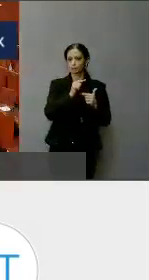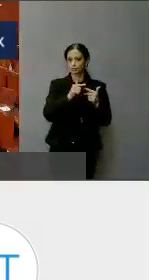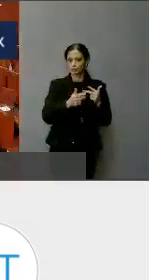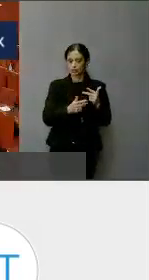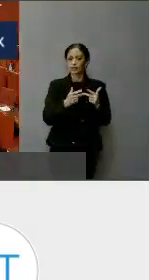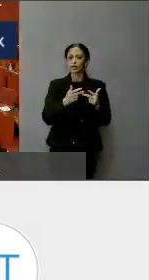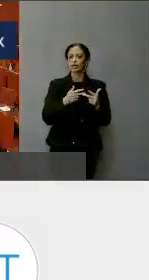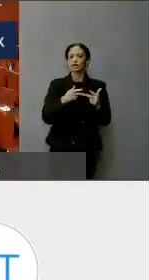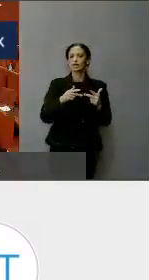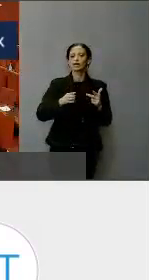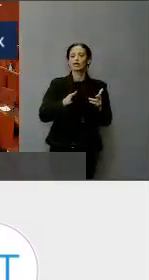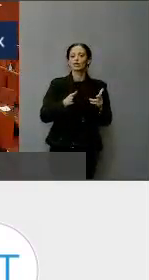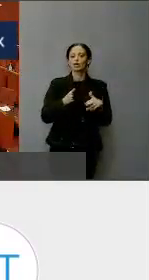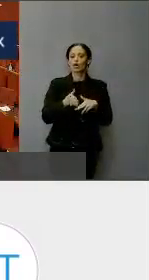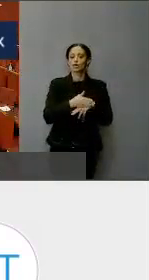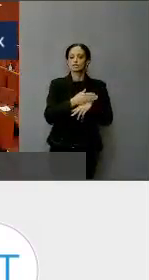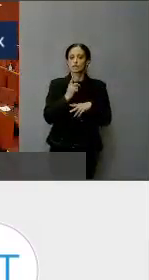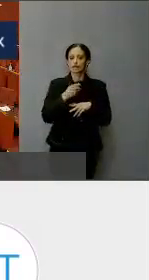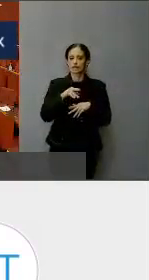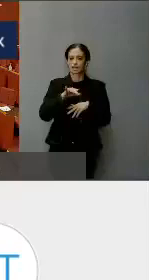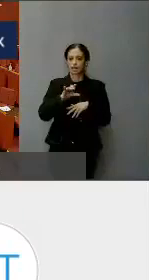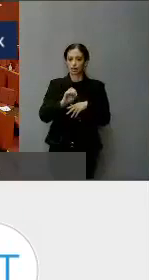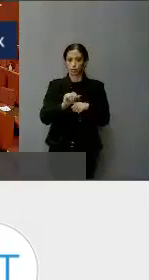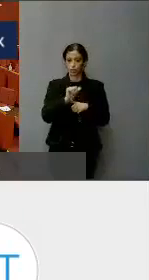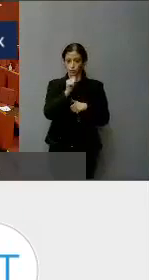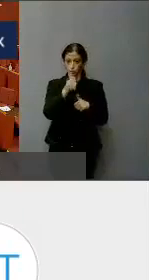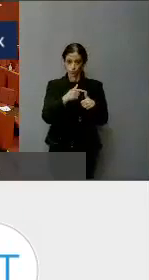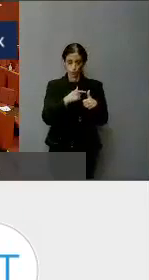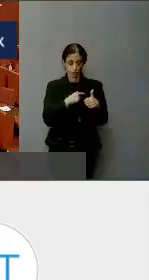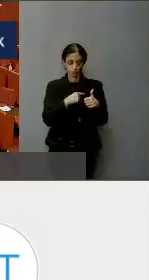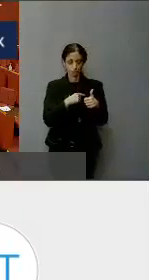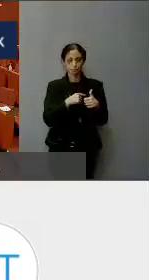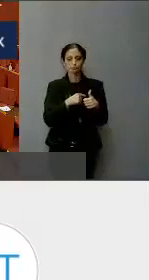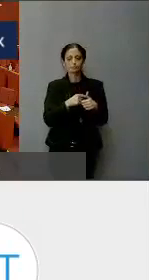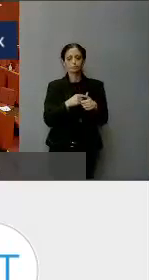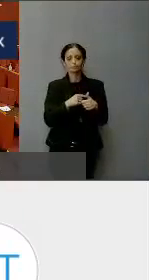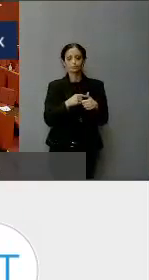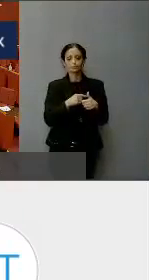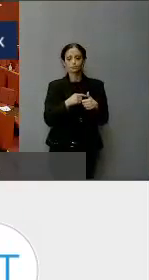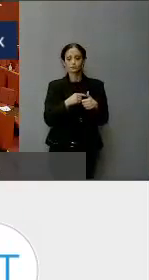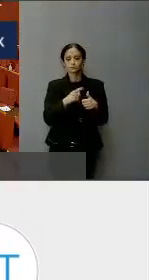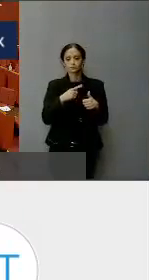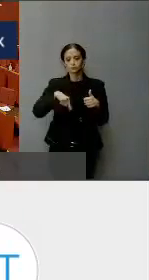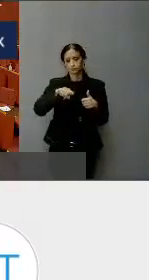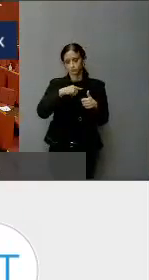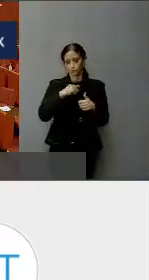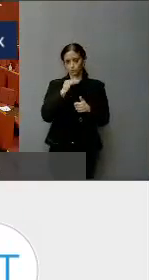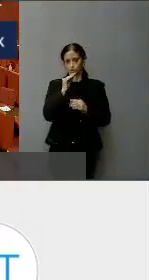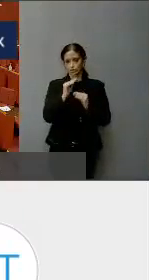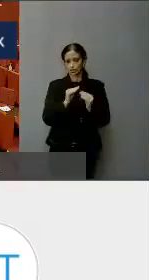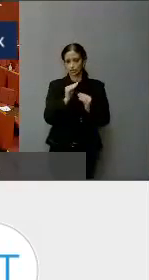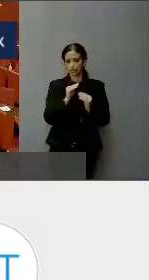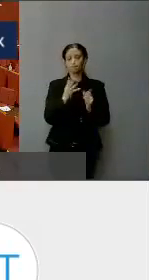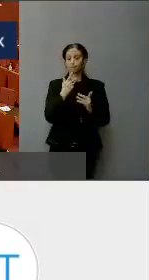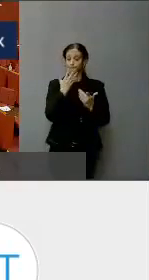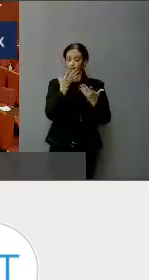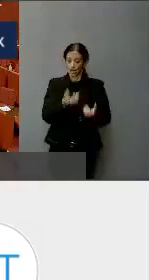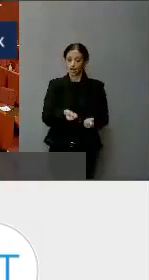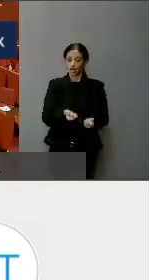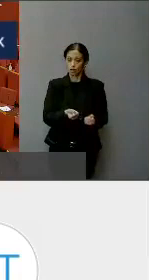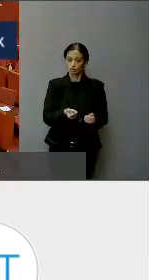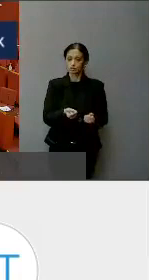grillo numero uno chiediamo e viene accolta